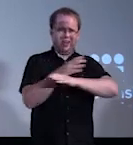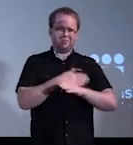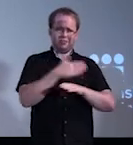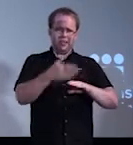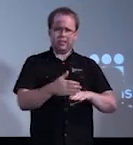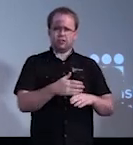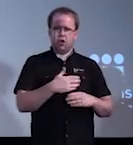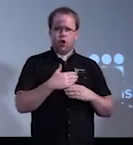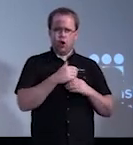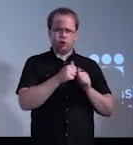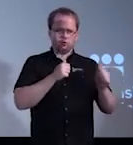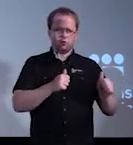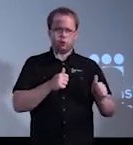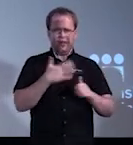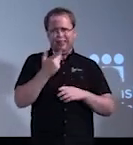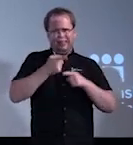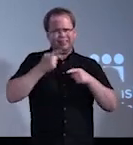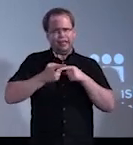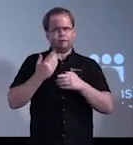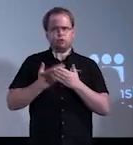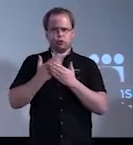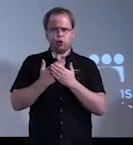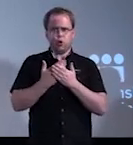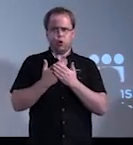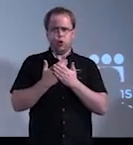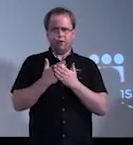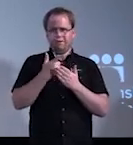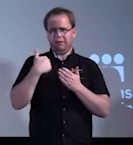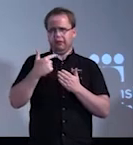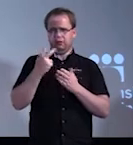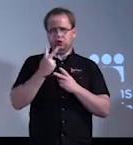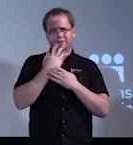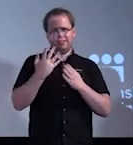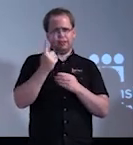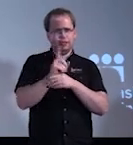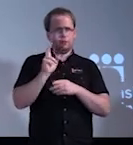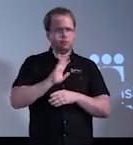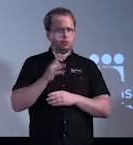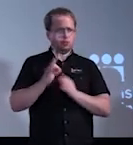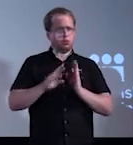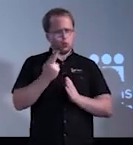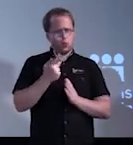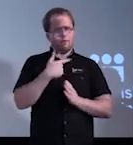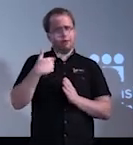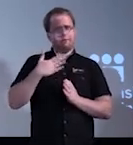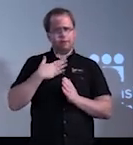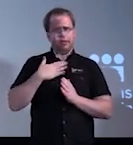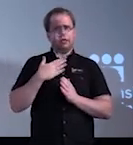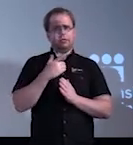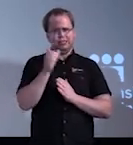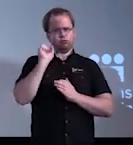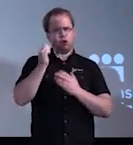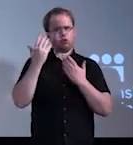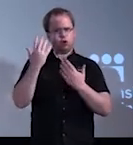för det är ju väldigt detaljerade förslag och det speglar liksom en tid som ser ut just nu. Vi önskar ju att man istället säger, vi vill att ni ska